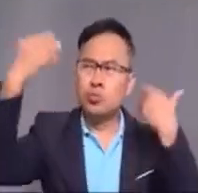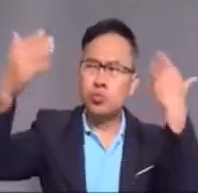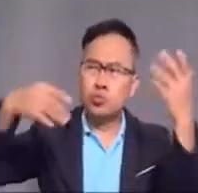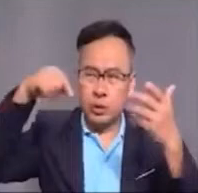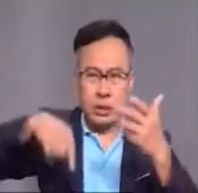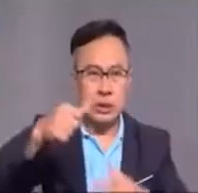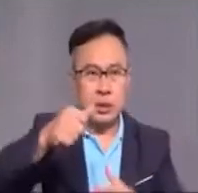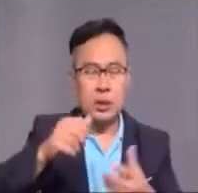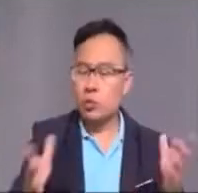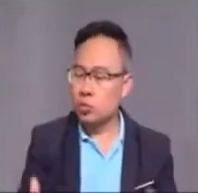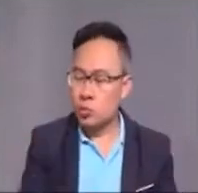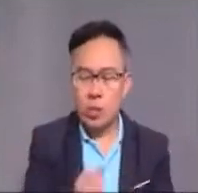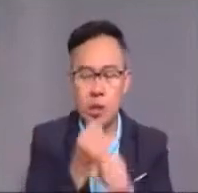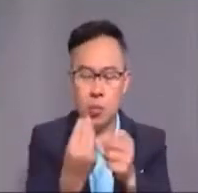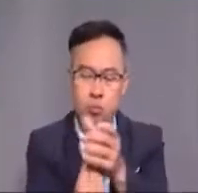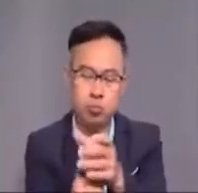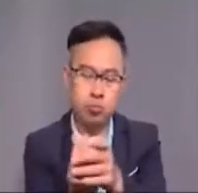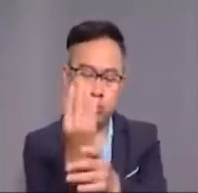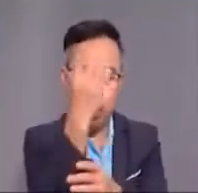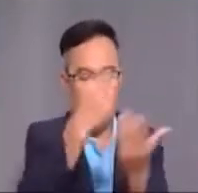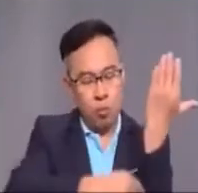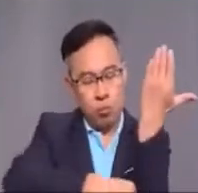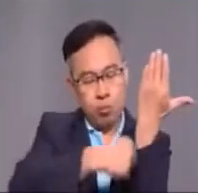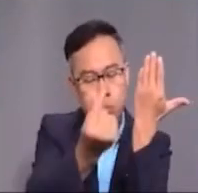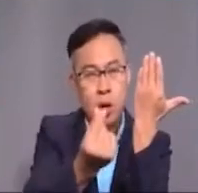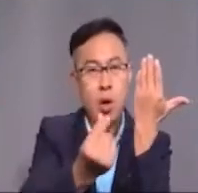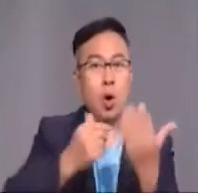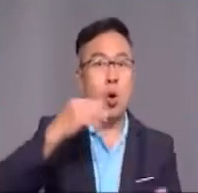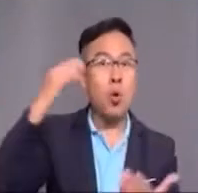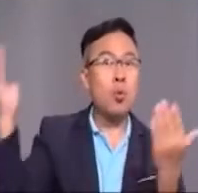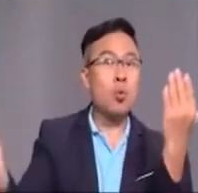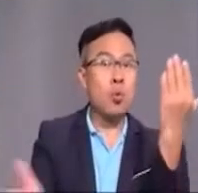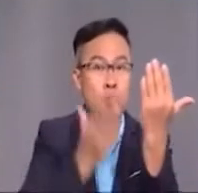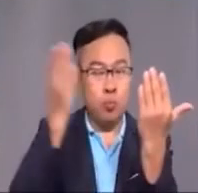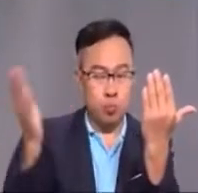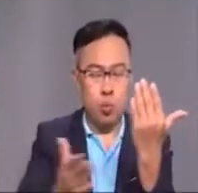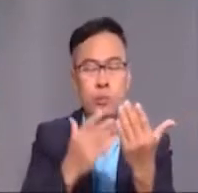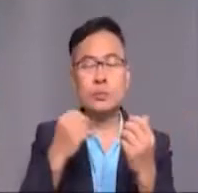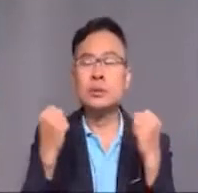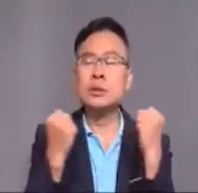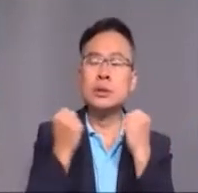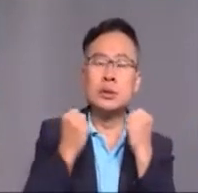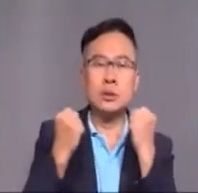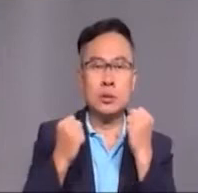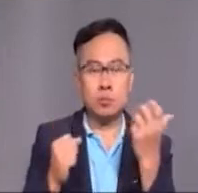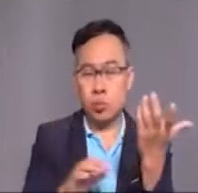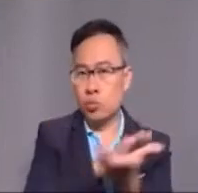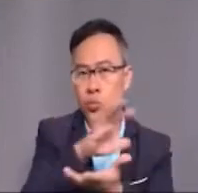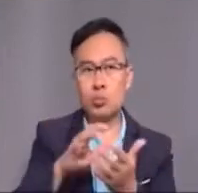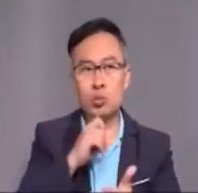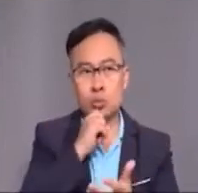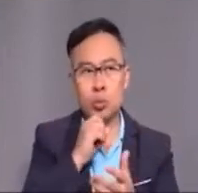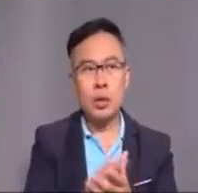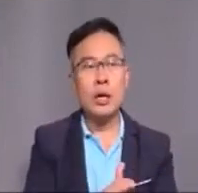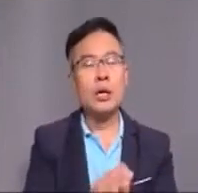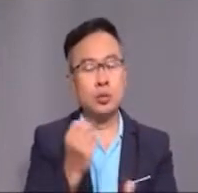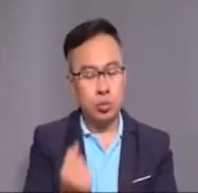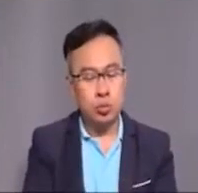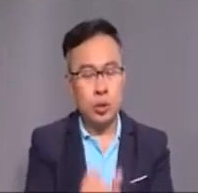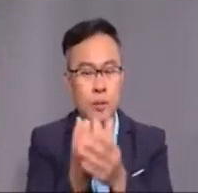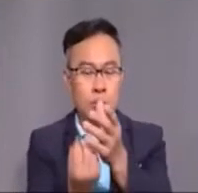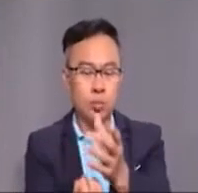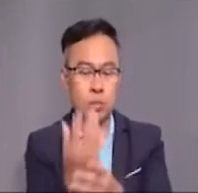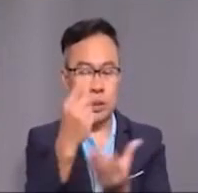ข้าวออกรวงออกเกสรเนี่ยจะเป็นช่วงที่ลมตะวันออกเฉียงเหนือมาคือมีอากาศเย็นๆโชยมาซึ่งตรงเนี้ยข้าวก็